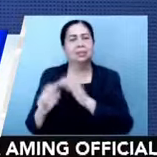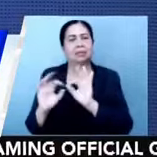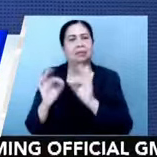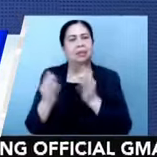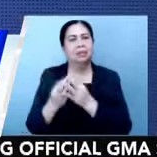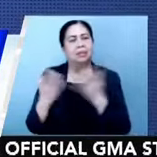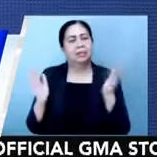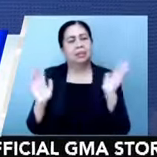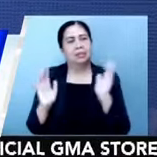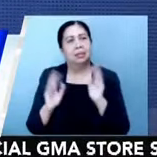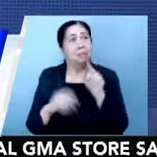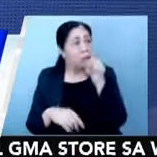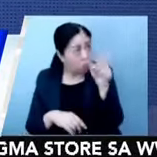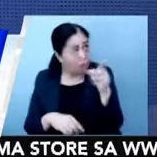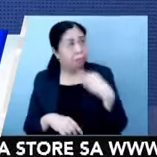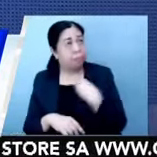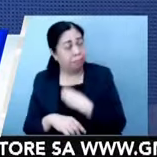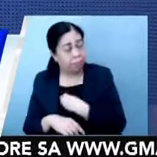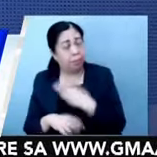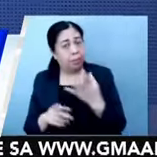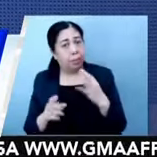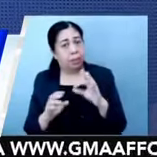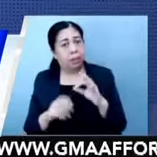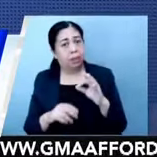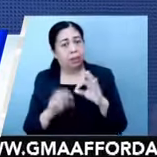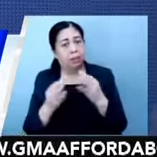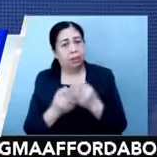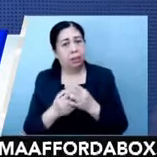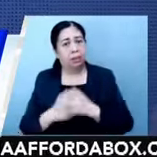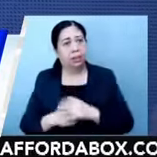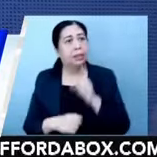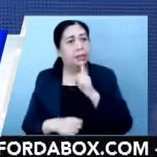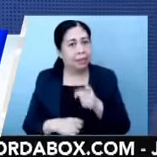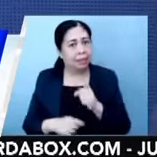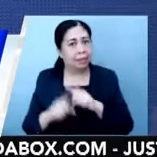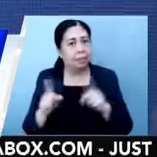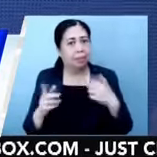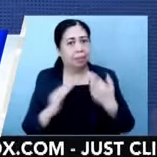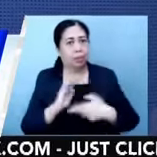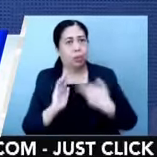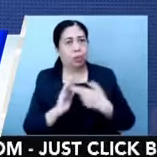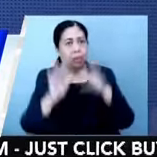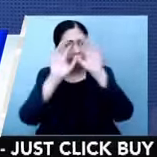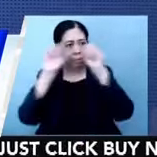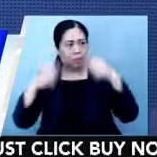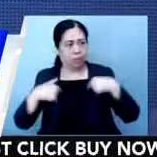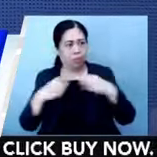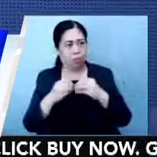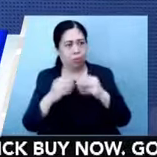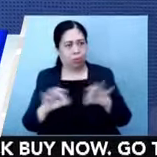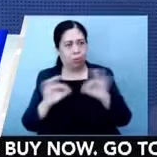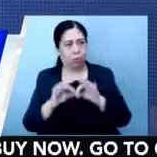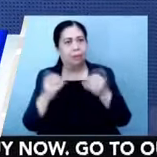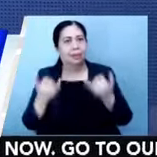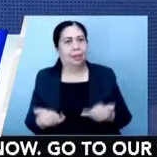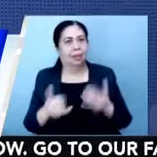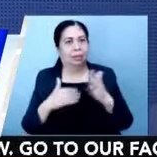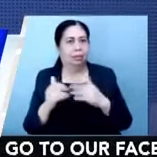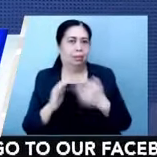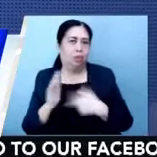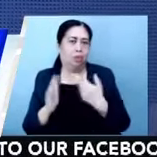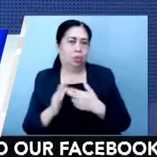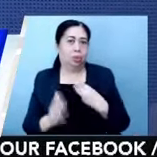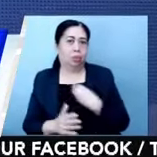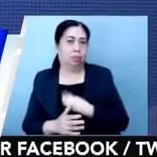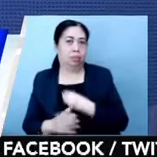are a member of the Marcos family. Definitely, but it's more my role as president is more important right now than my role as a member of the Marcos